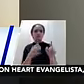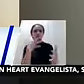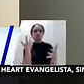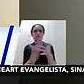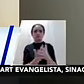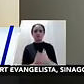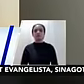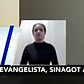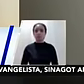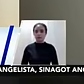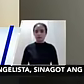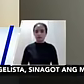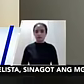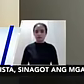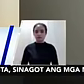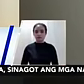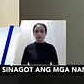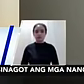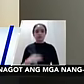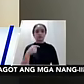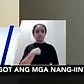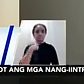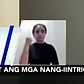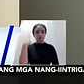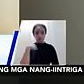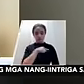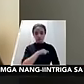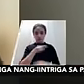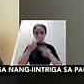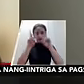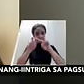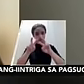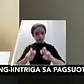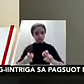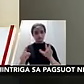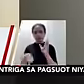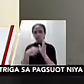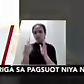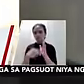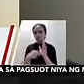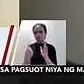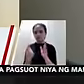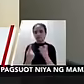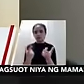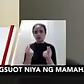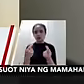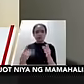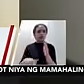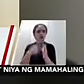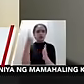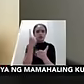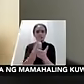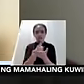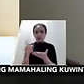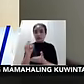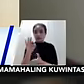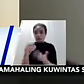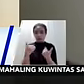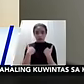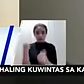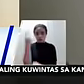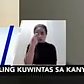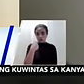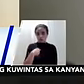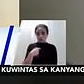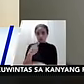aming investigation, and sometimes we will be conducted twice a week. If somebody asks for her presence at nandun